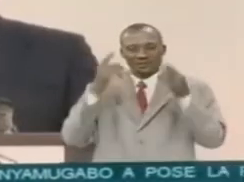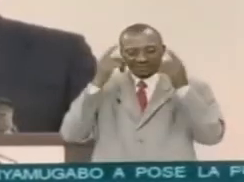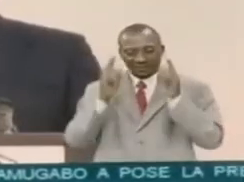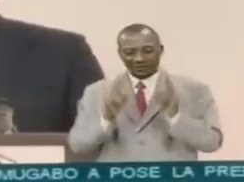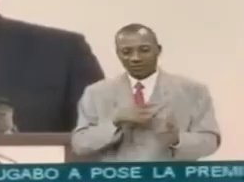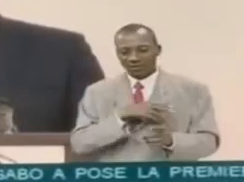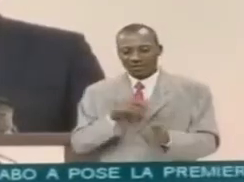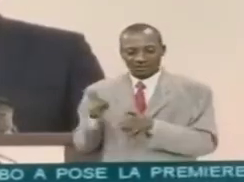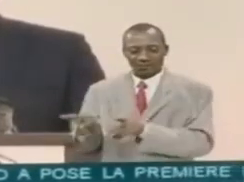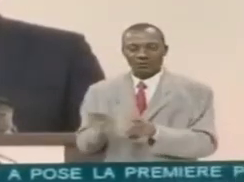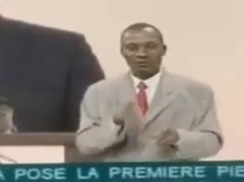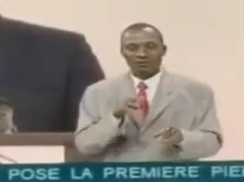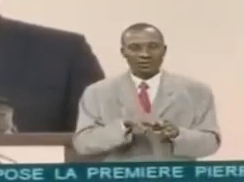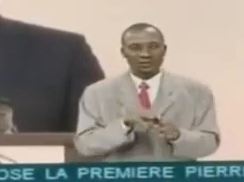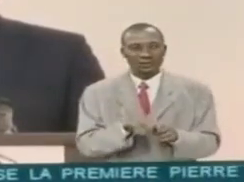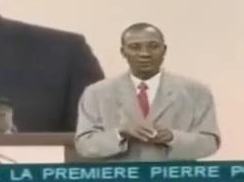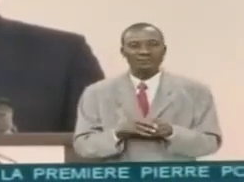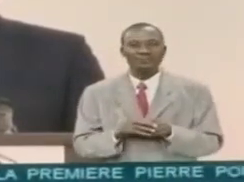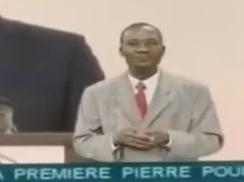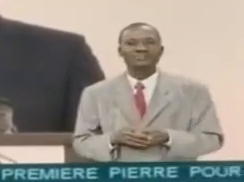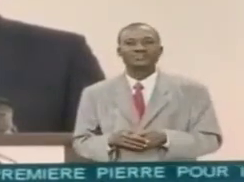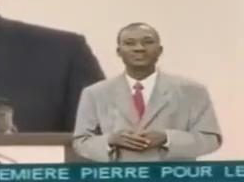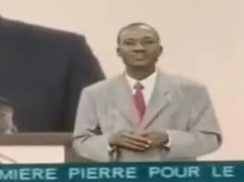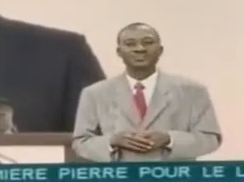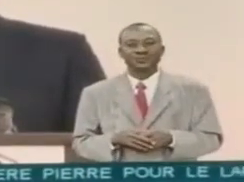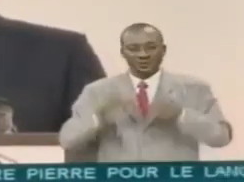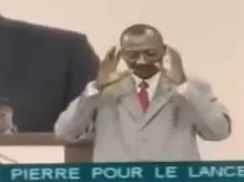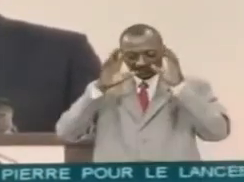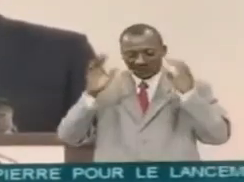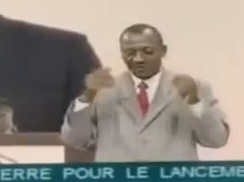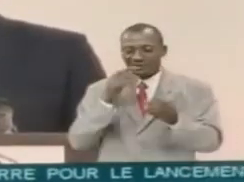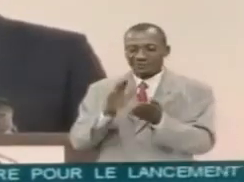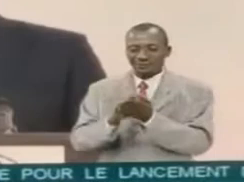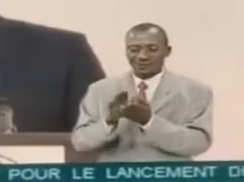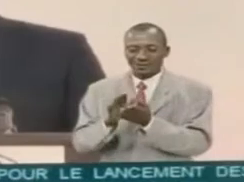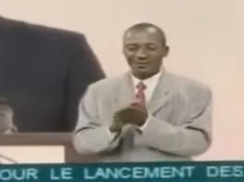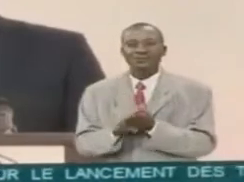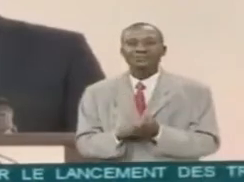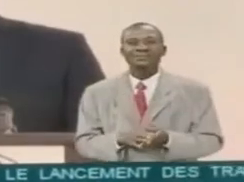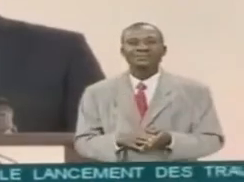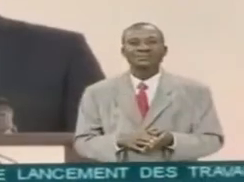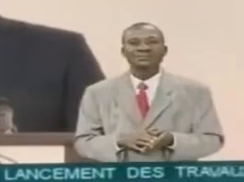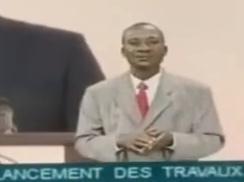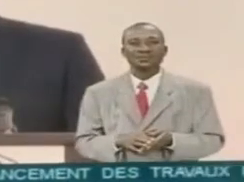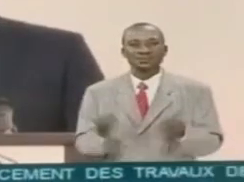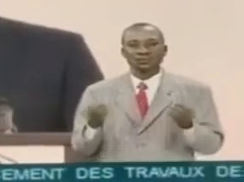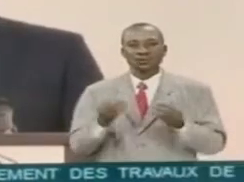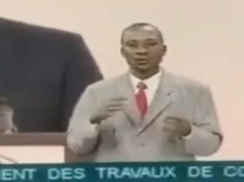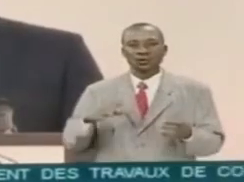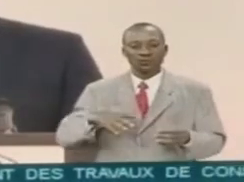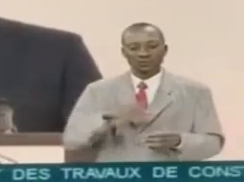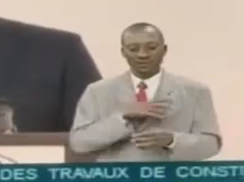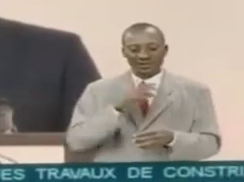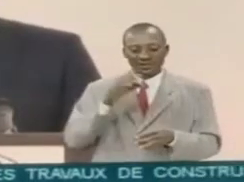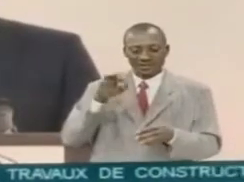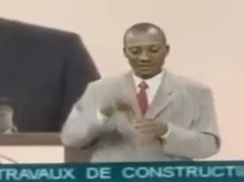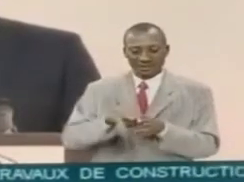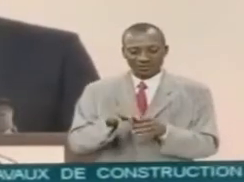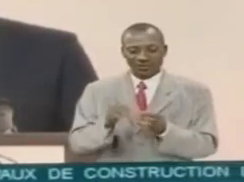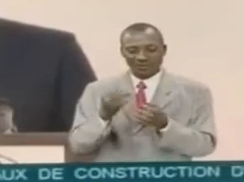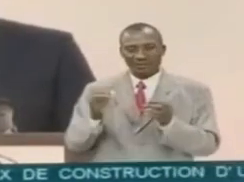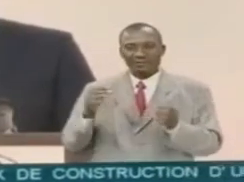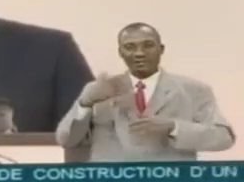électoral. Je voulais saluer le travail des titans abattus par la Commission électorale